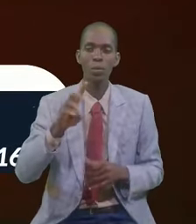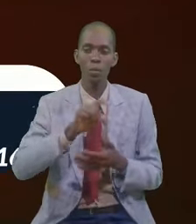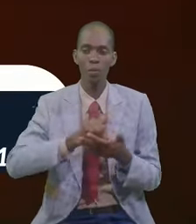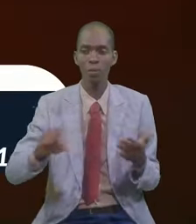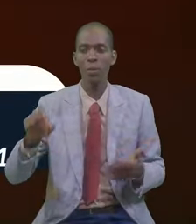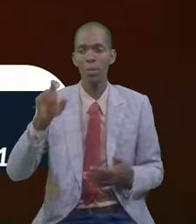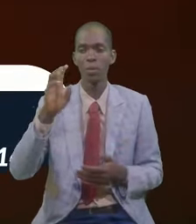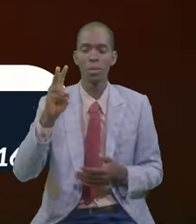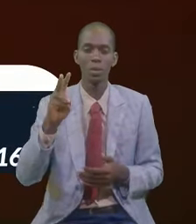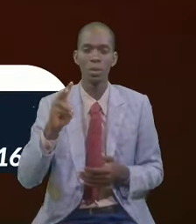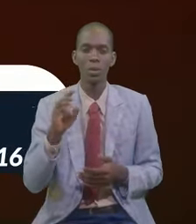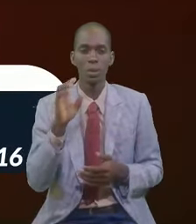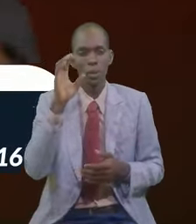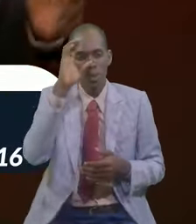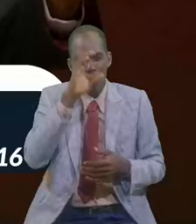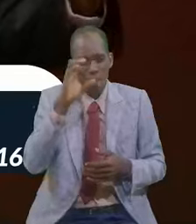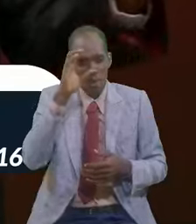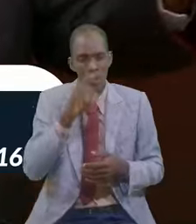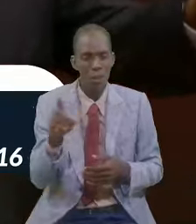verset 16, qui dit,